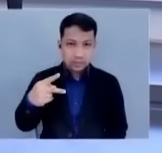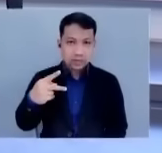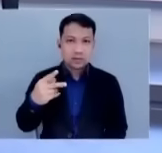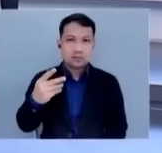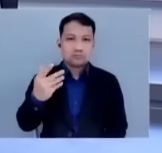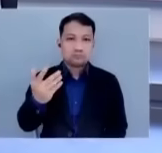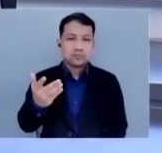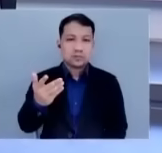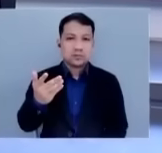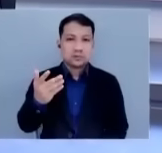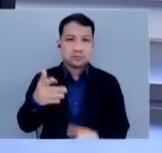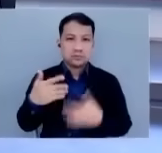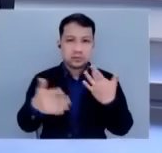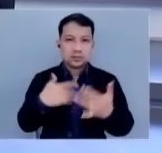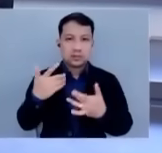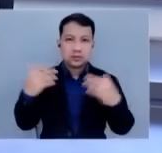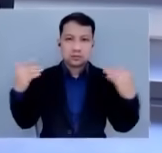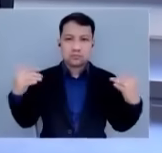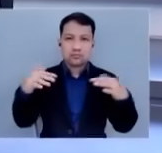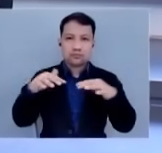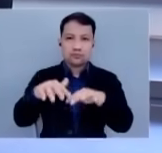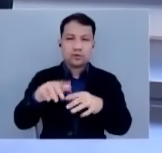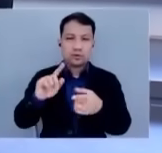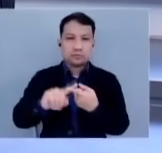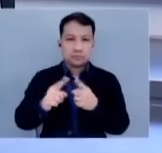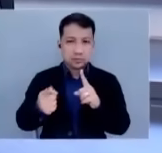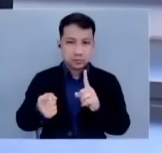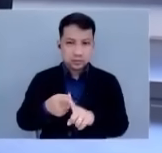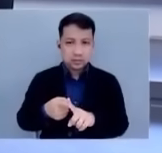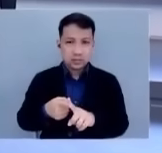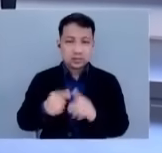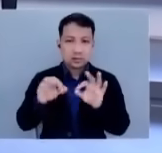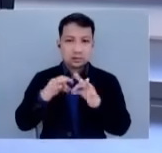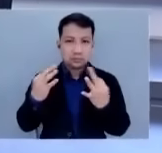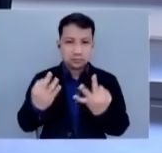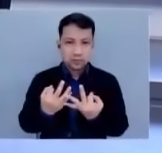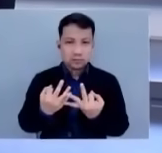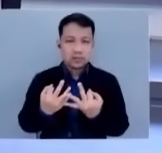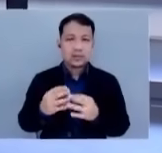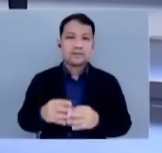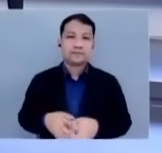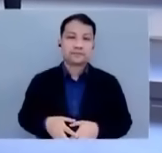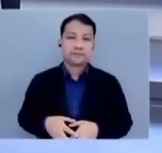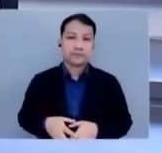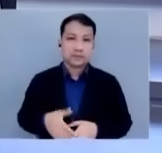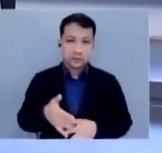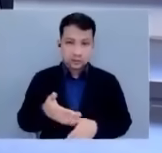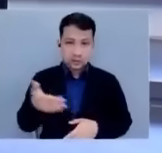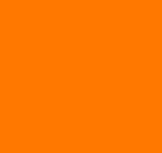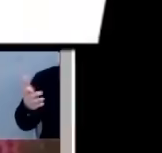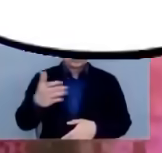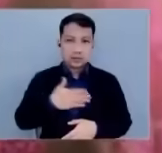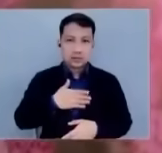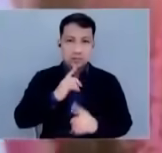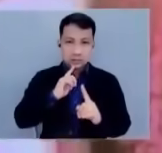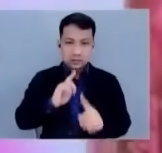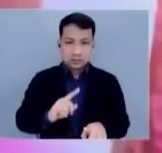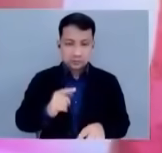pagdiriwang, dinaluhan ng ilan niyang mga kaibigan at kaanak sa industriya. Narito po ang aking report.